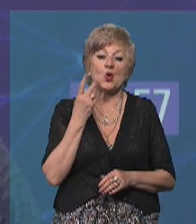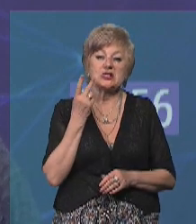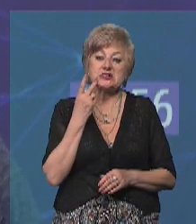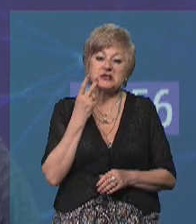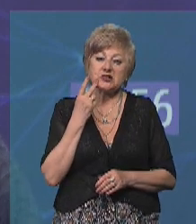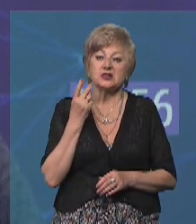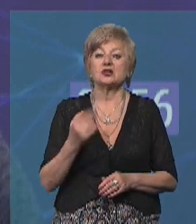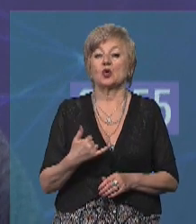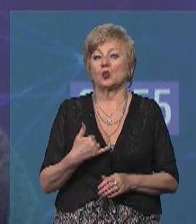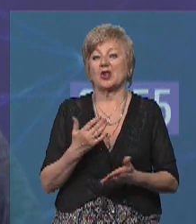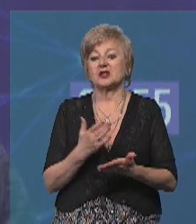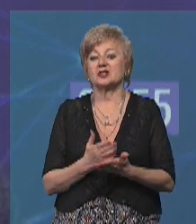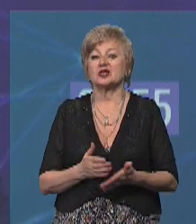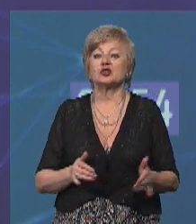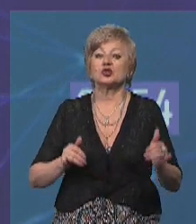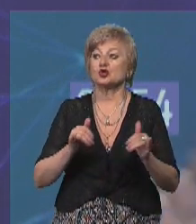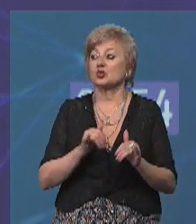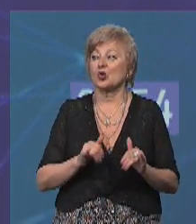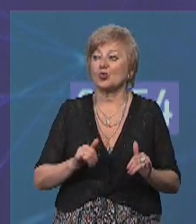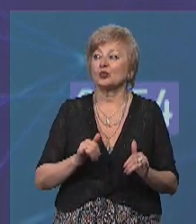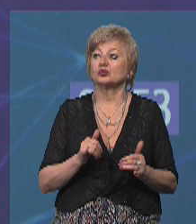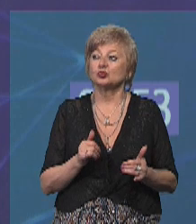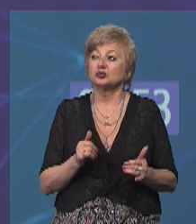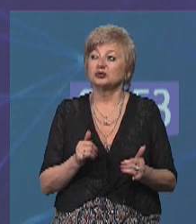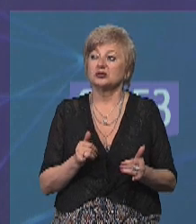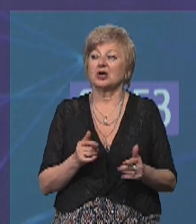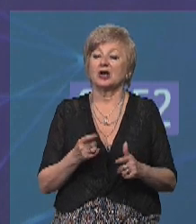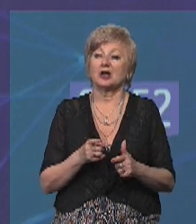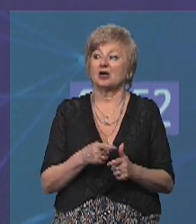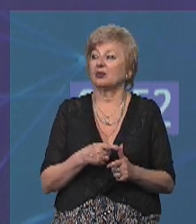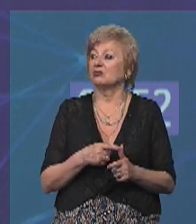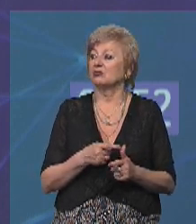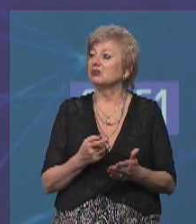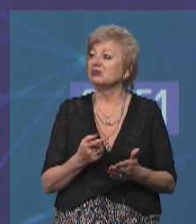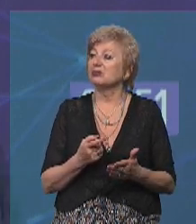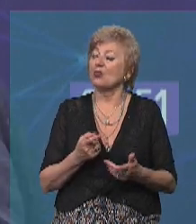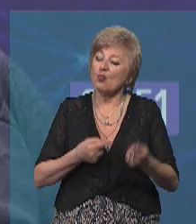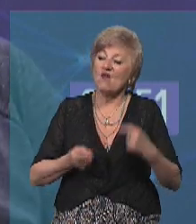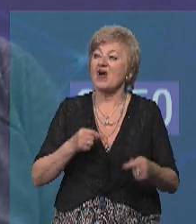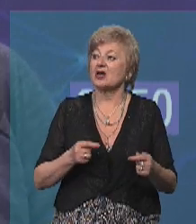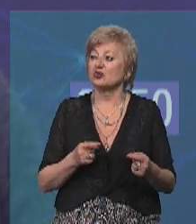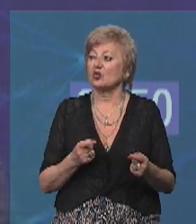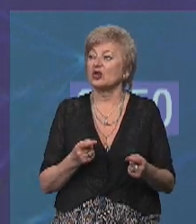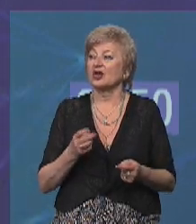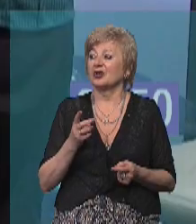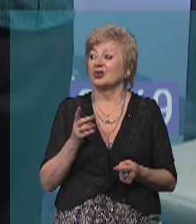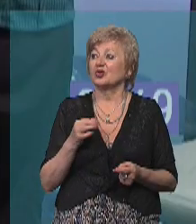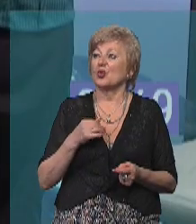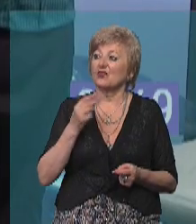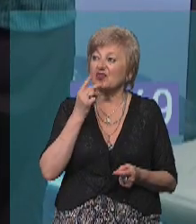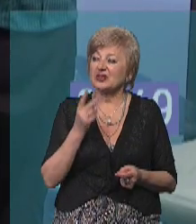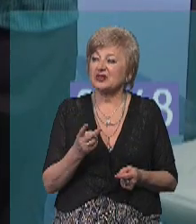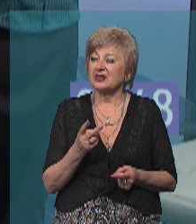у нас є або податок на вивід капіталу, або ми розмовляємо про якісь повернення. Ну, ви ж бачите,